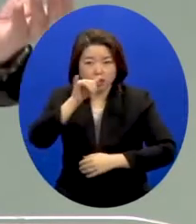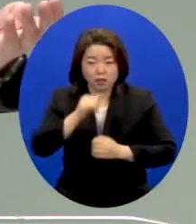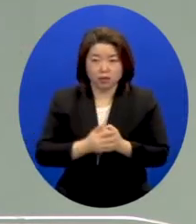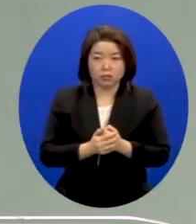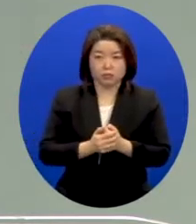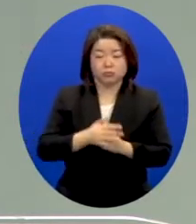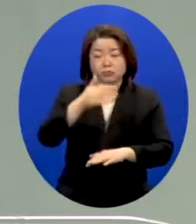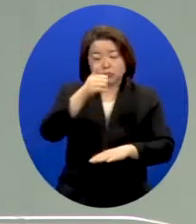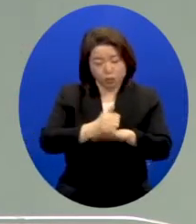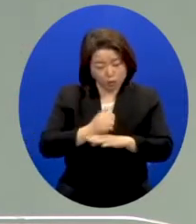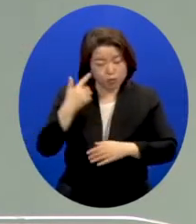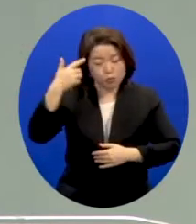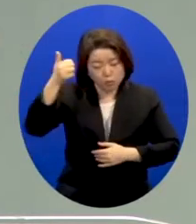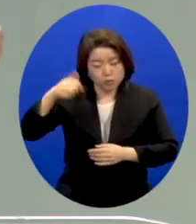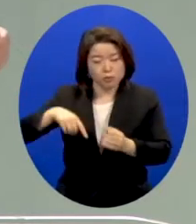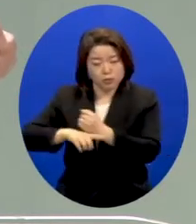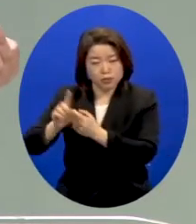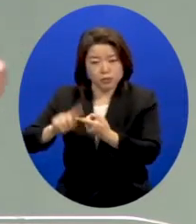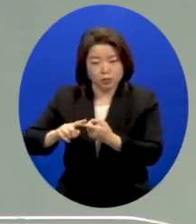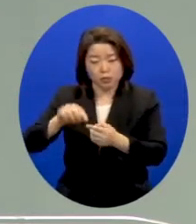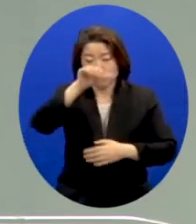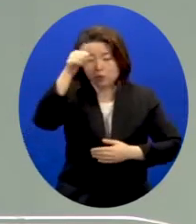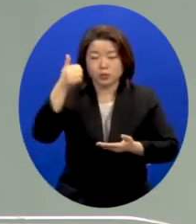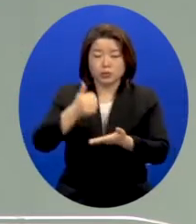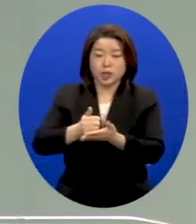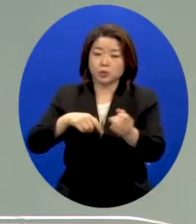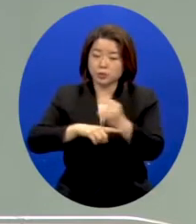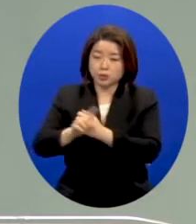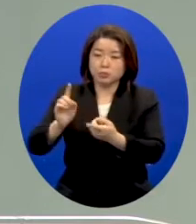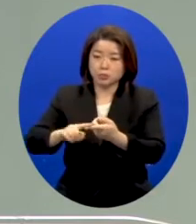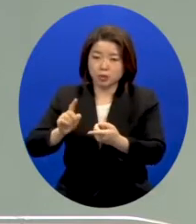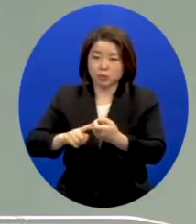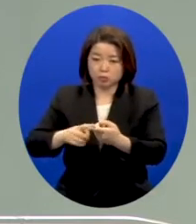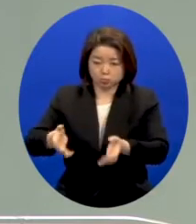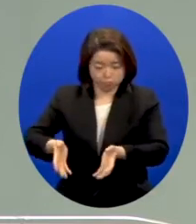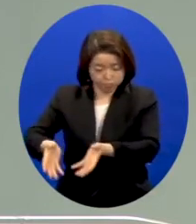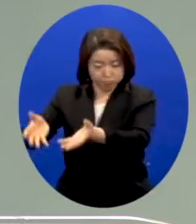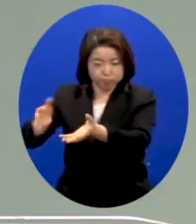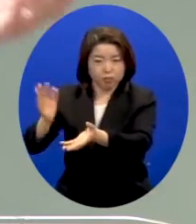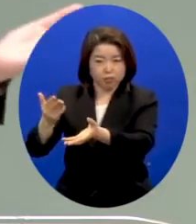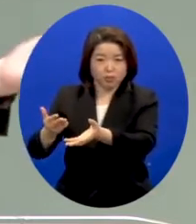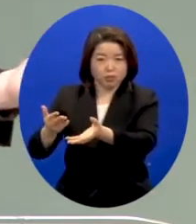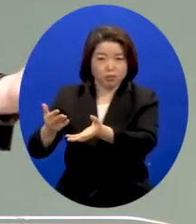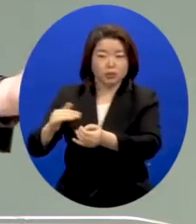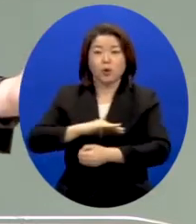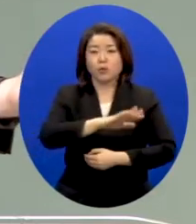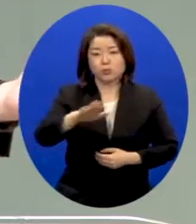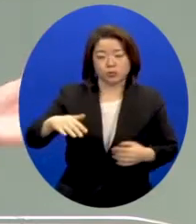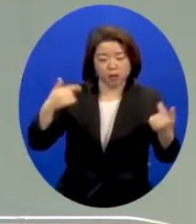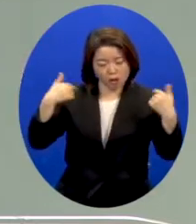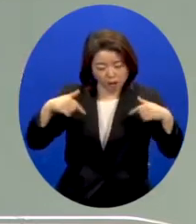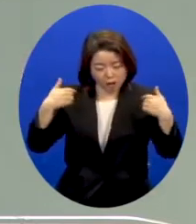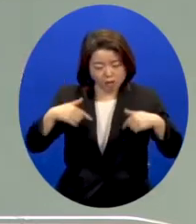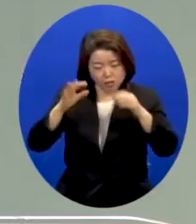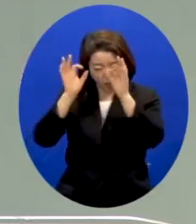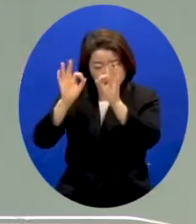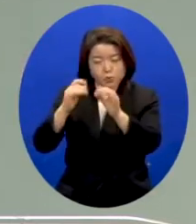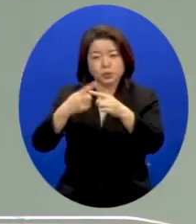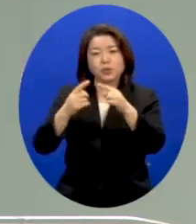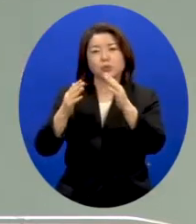목사 뜻대로 결국은 장로님 뜻대로 그렇게 되어 지는 거죠 우리가 늘 보고 있는 교회입니다